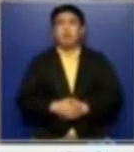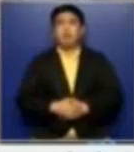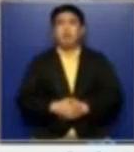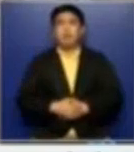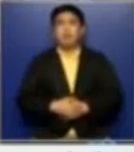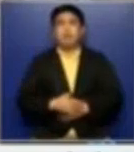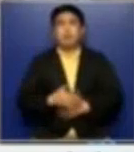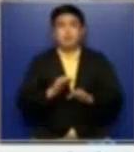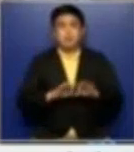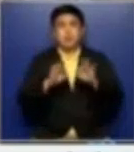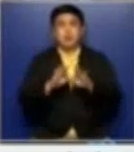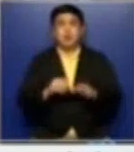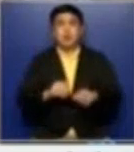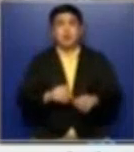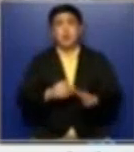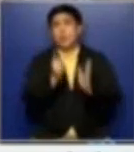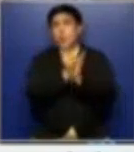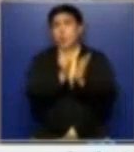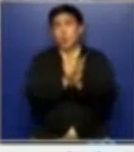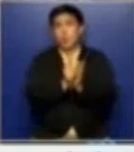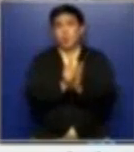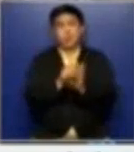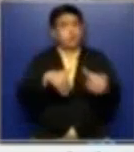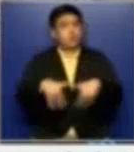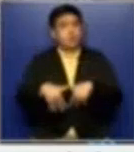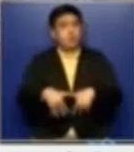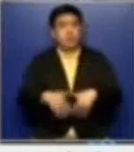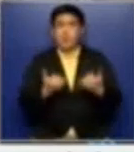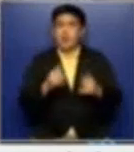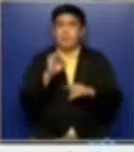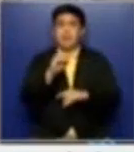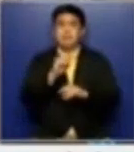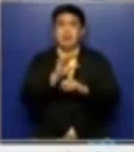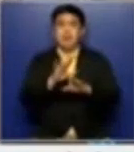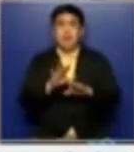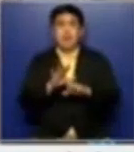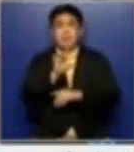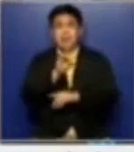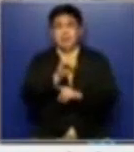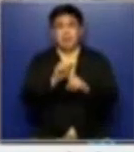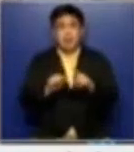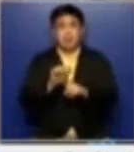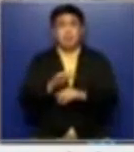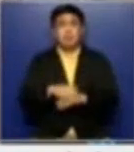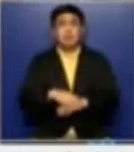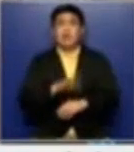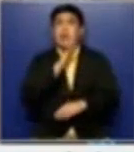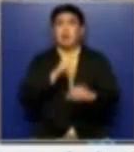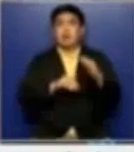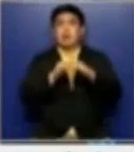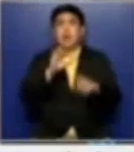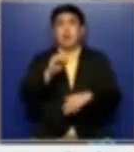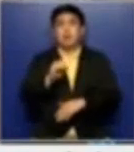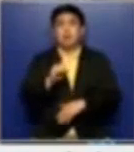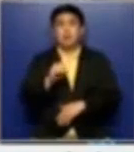แล้วที่สำคัญชั้นหนี้ครัวเรือนวันนี้มัน85ถ้ามันแตะ90เมื่อไหร่ผมลาออกถ้าท่านพูดแบบนี้ท่าน